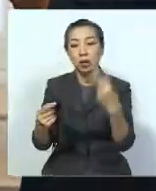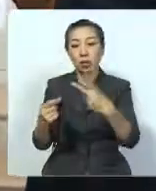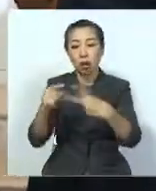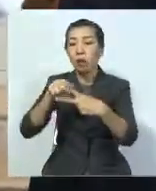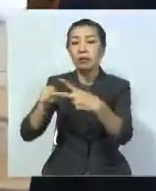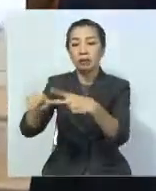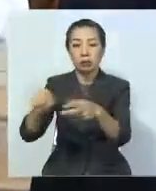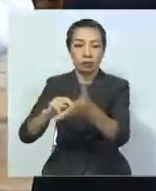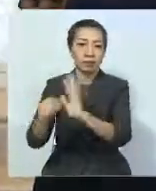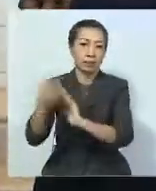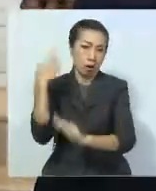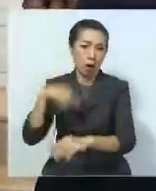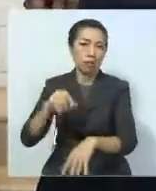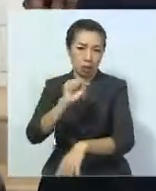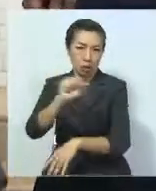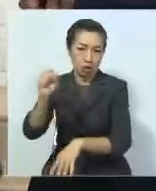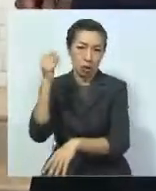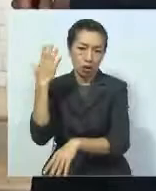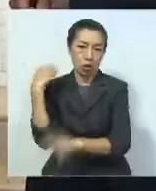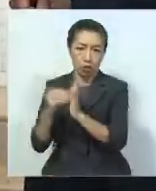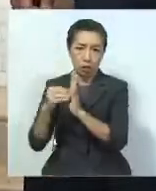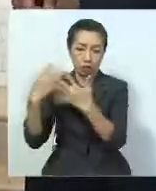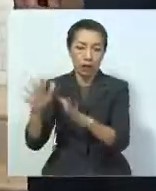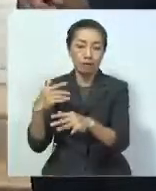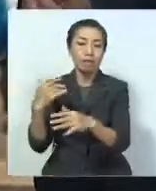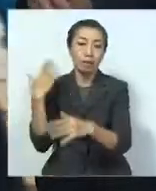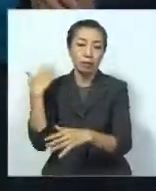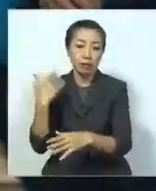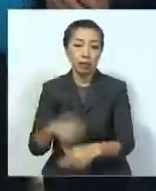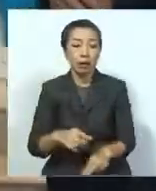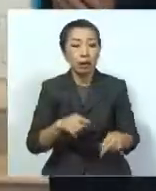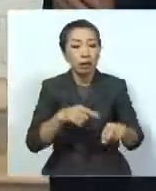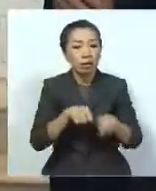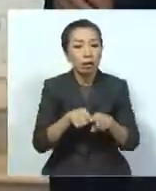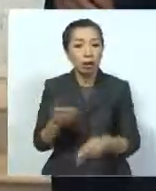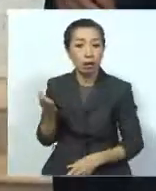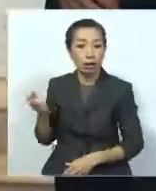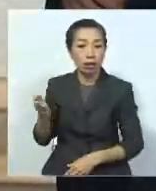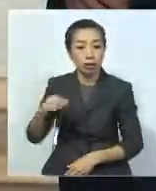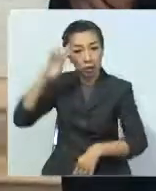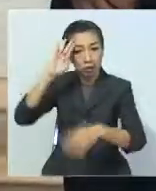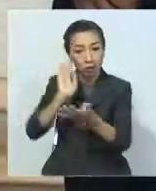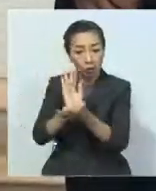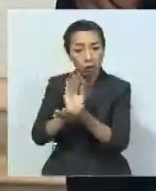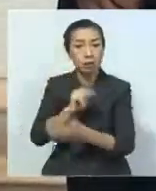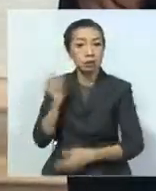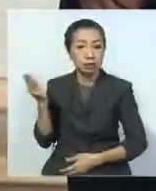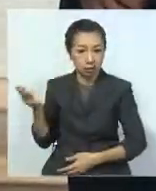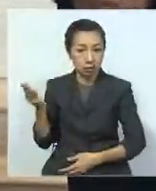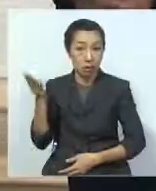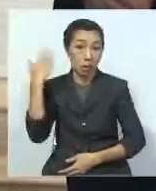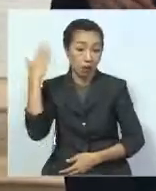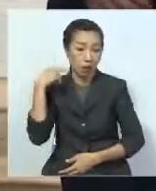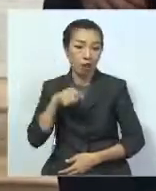นี้ก็คือพลตำรวจตรีวิชัยสังประภัยอดีตรองผู้บัญชาการตำรวจนครบาลเจ้าของฉายามือปราบหูดำนะคะ